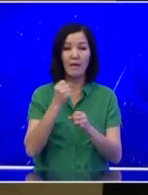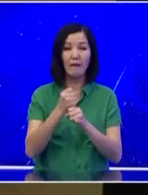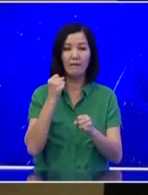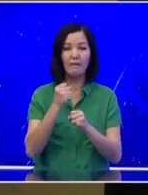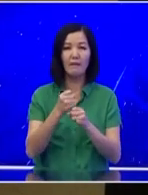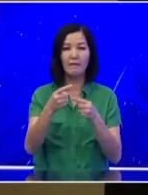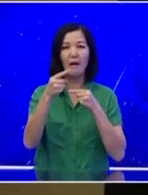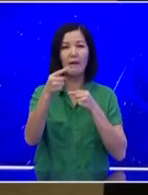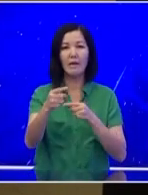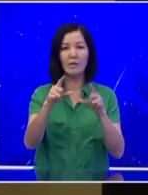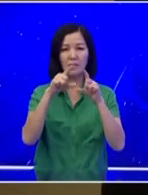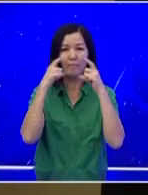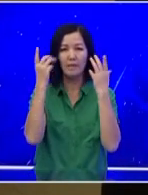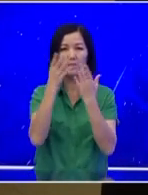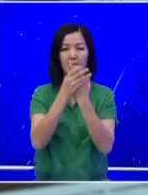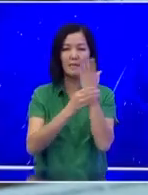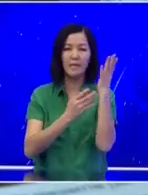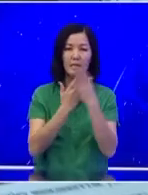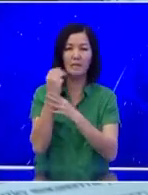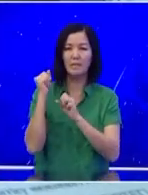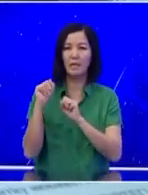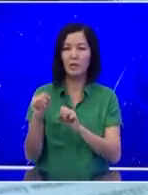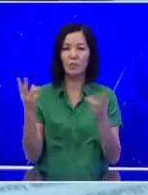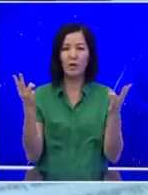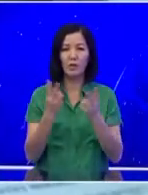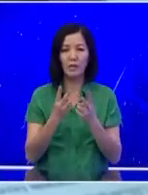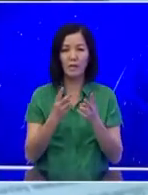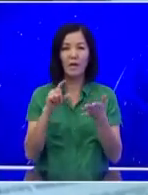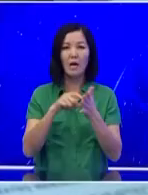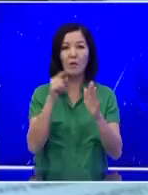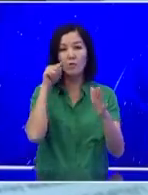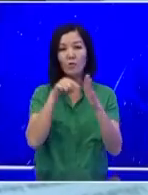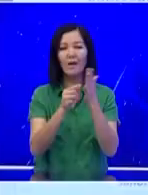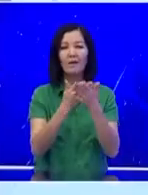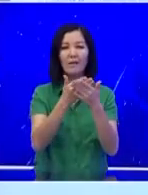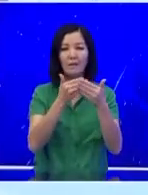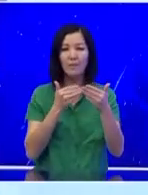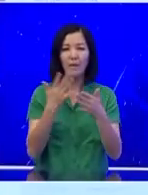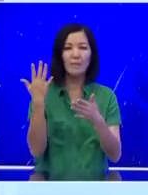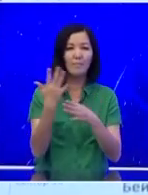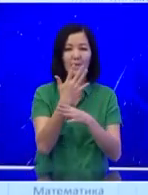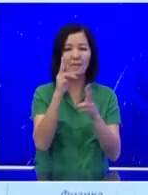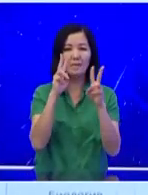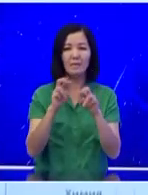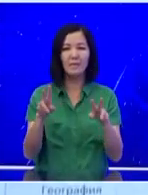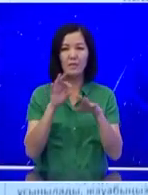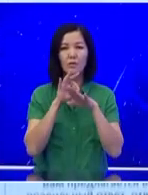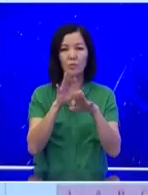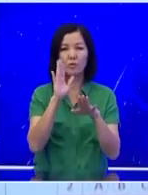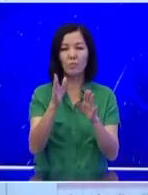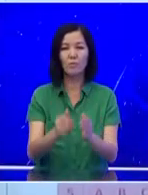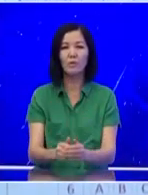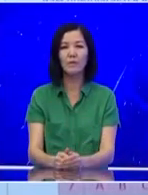ара қашықтық, маска, дезинфекция жұмыстары қойылған. Аудиторияға кірмес бұрын түлек 5 реттік тексерістен